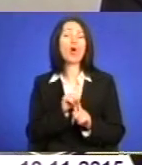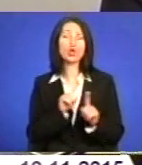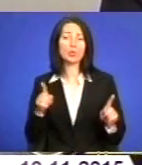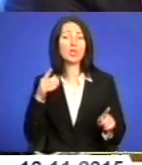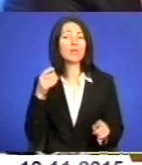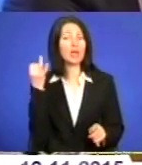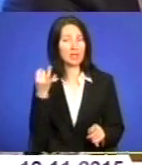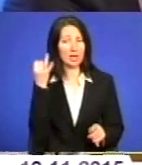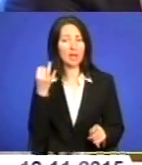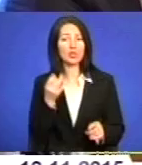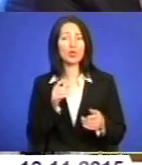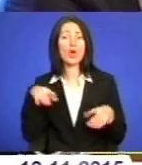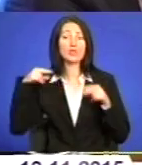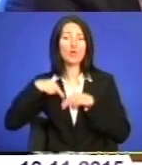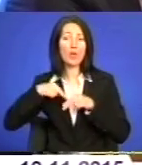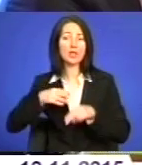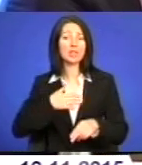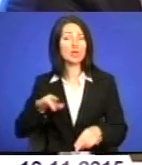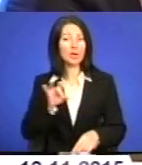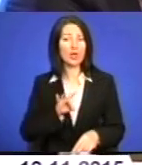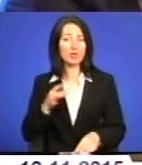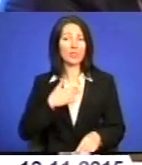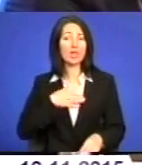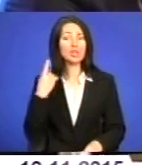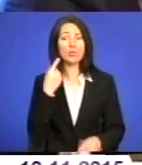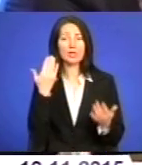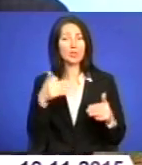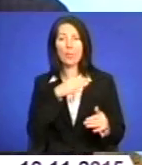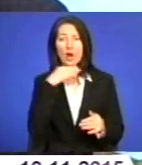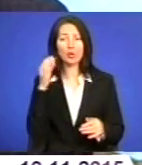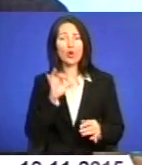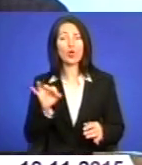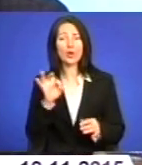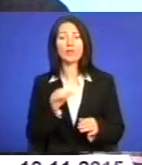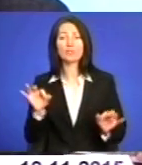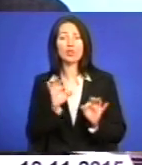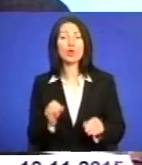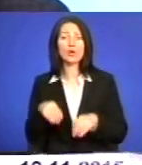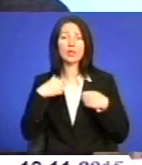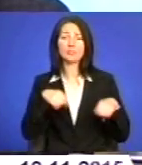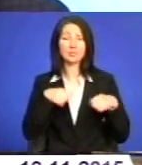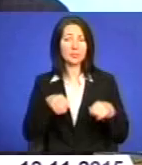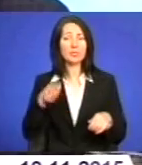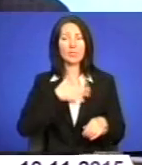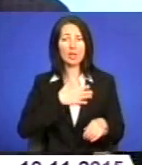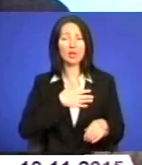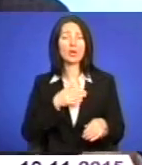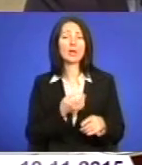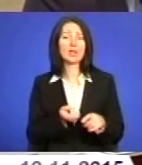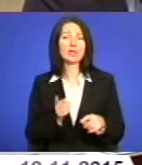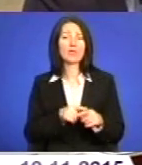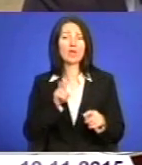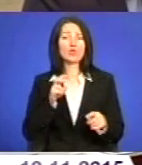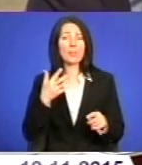з регіоном. Наша область вже багато років нічого не експортує до Канади, а з понад 250 підприємств краю з